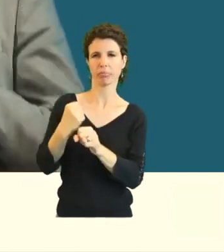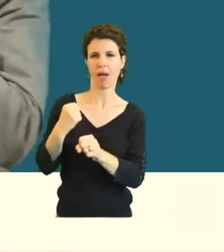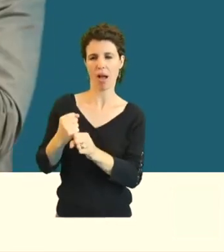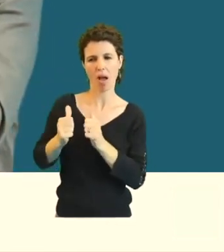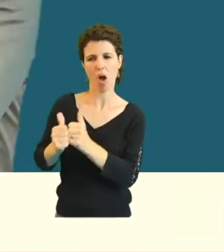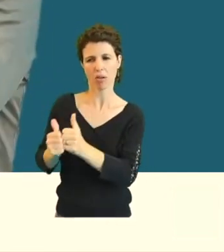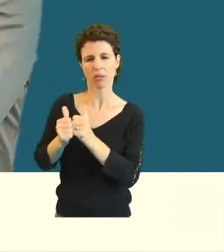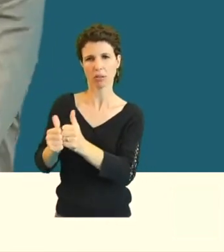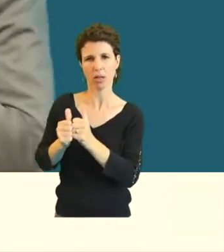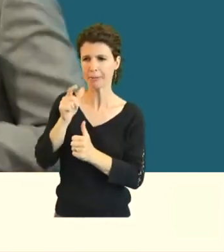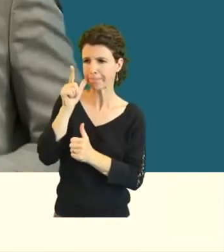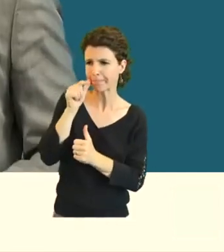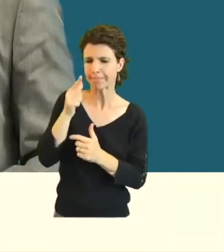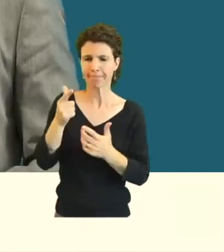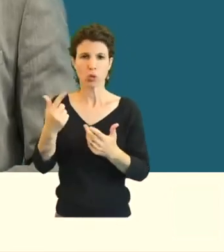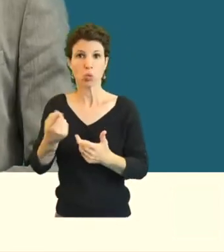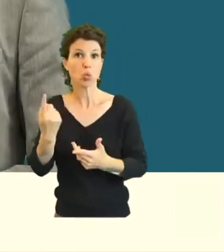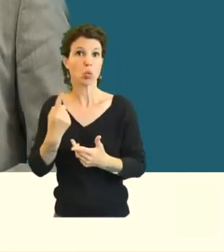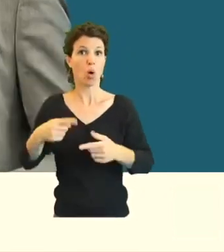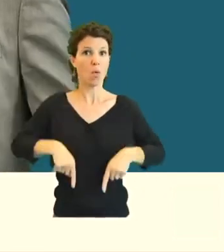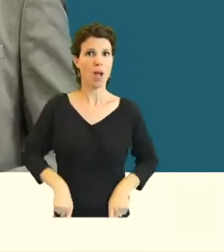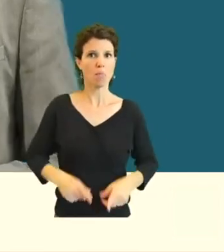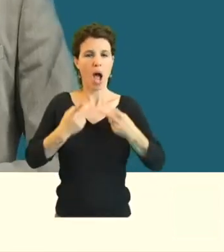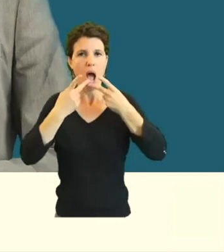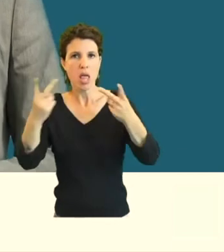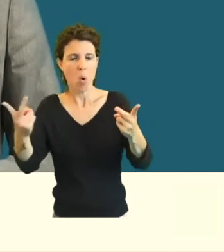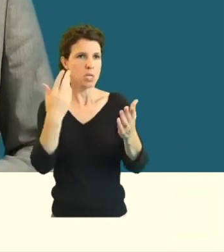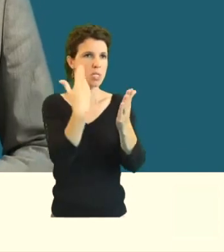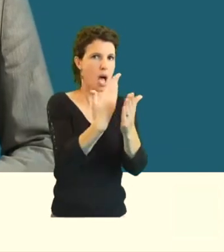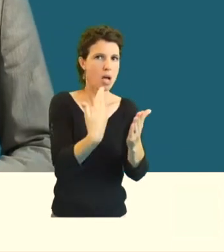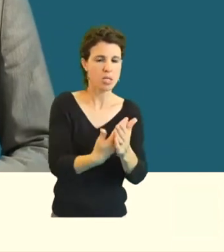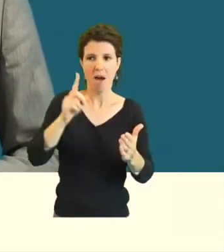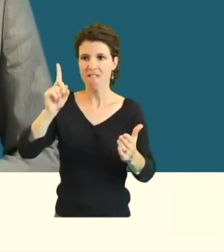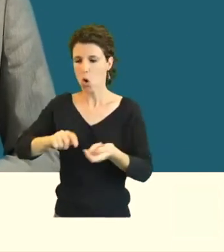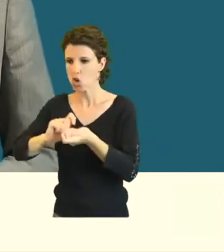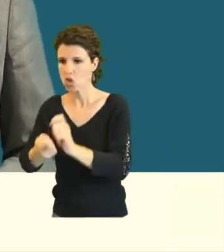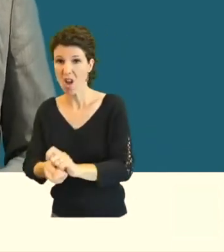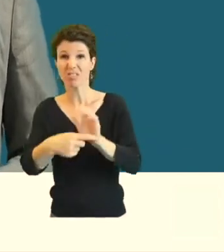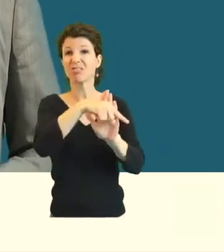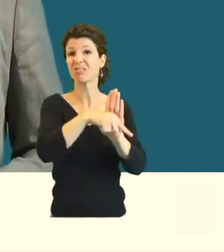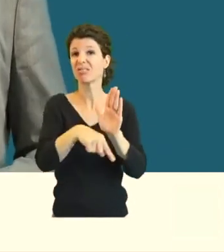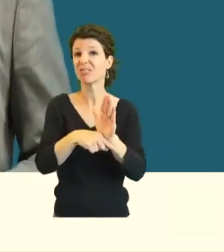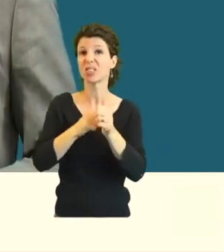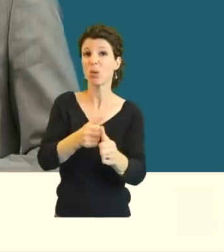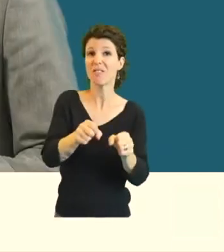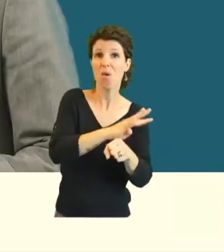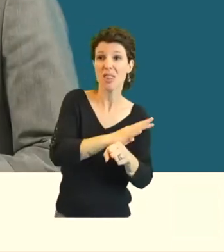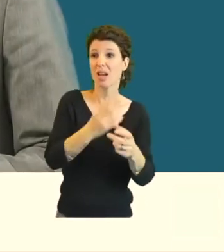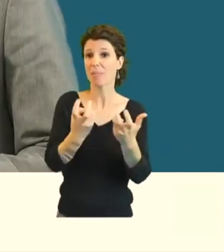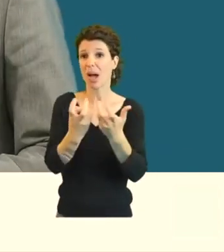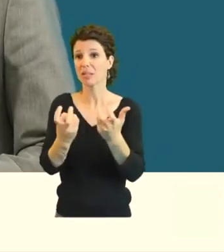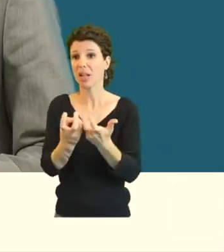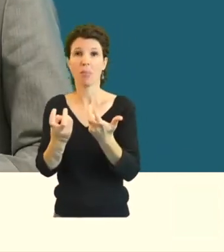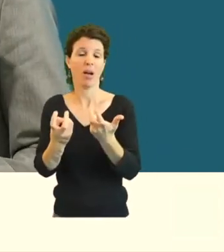pour trouver des solutions à chaque annonce du gouvernement, à chaque changement au niveau de la crise sanitaire, que ce soit au niveau du couvre-feu, que